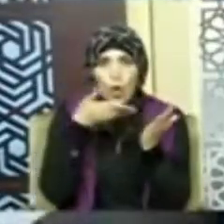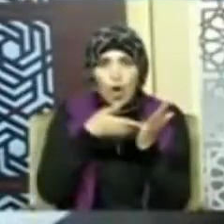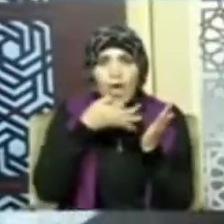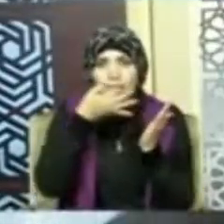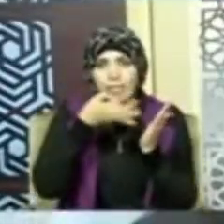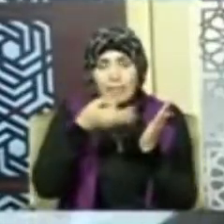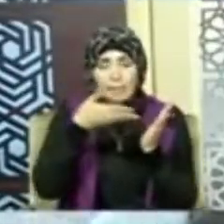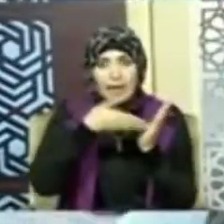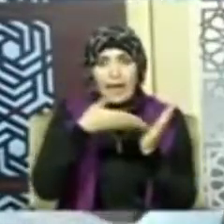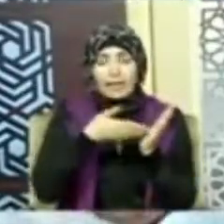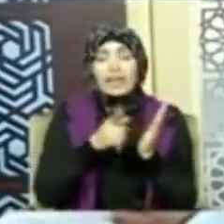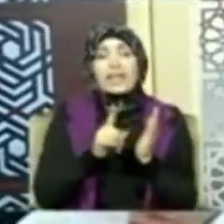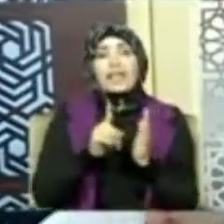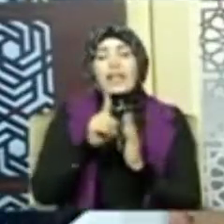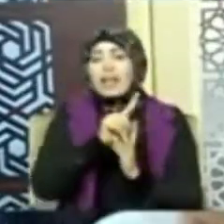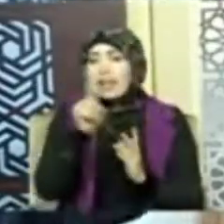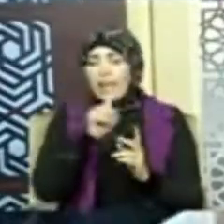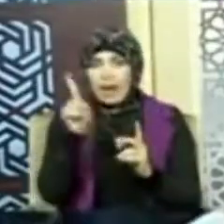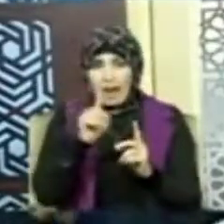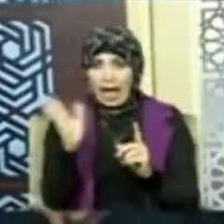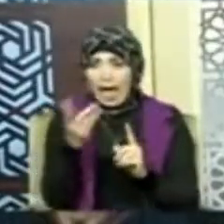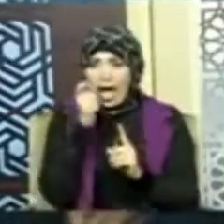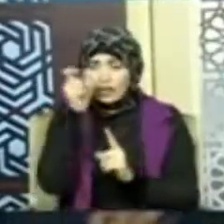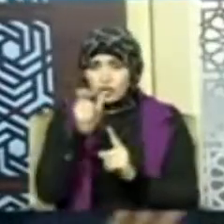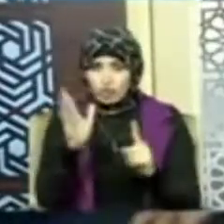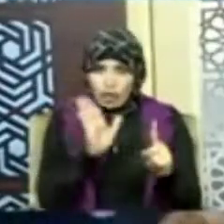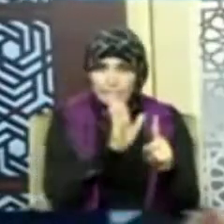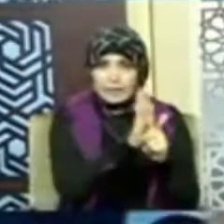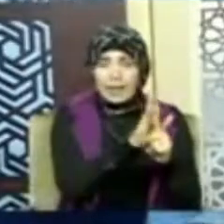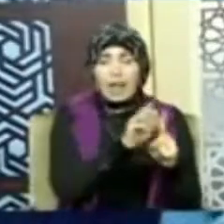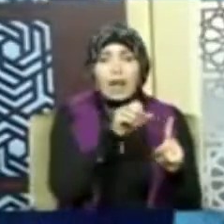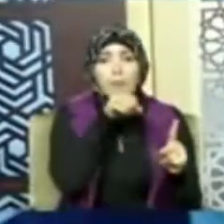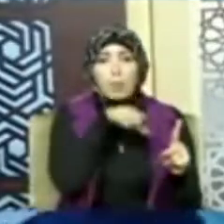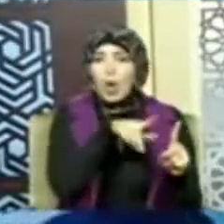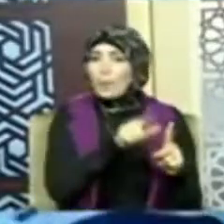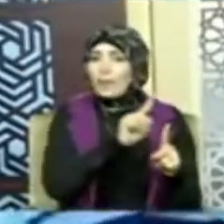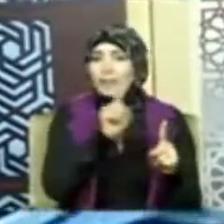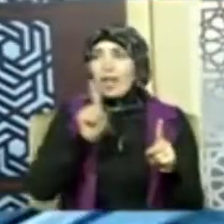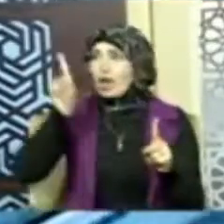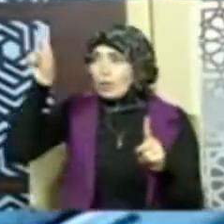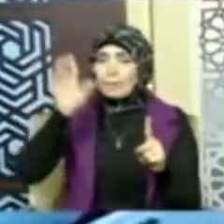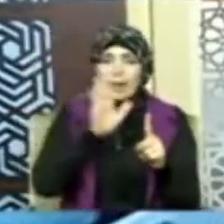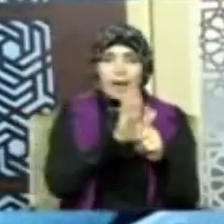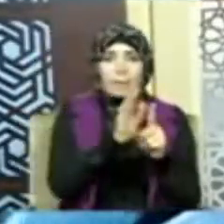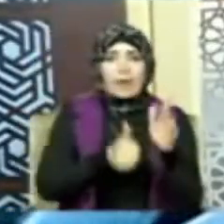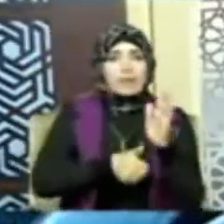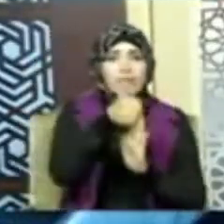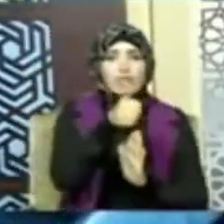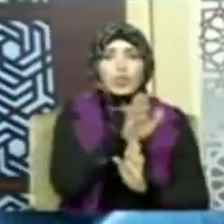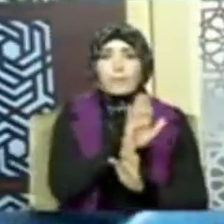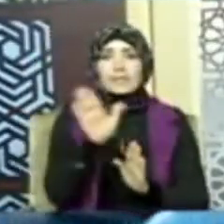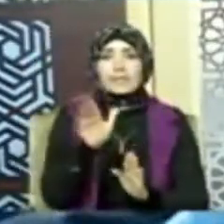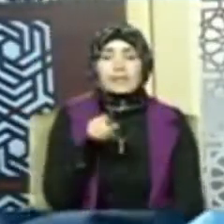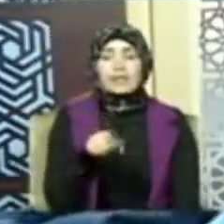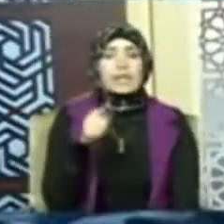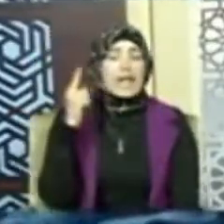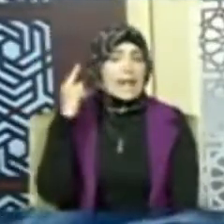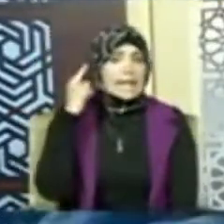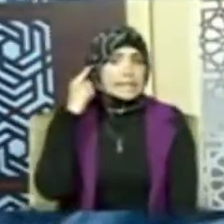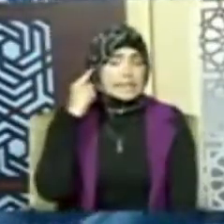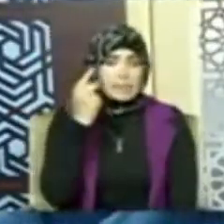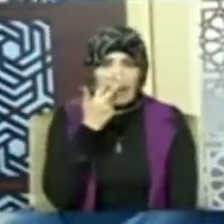إلا تنصروه فقد نصره الله. وهذه الآيات التي استمعنا إليها من القارئ